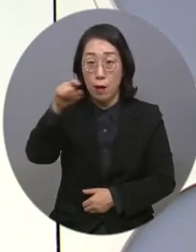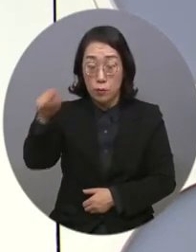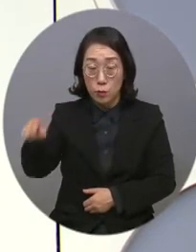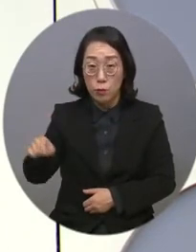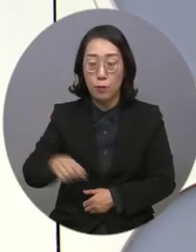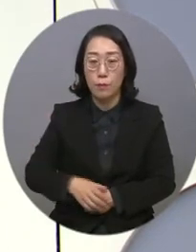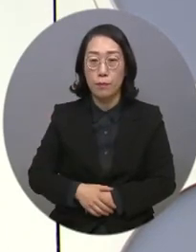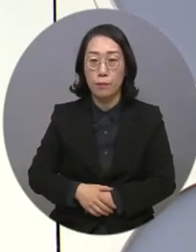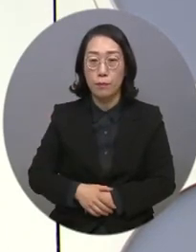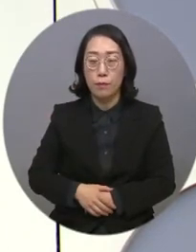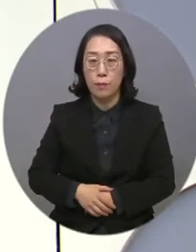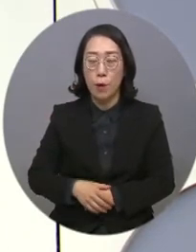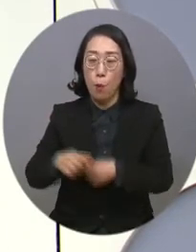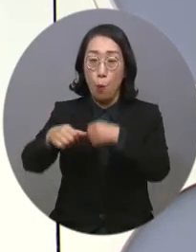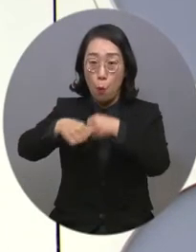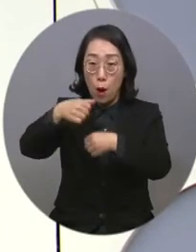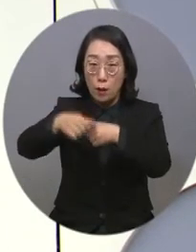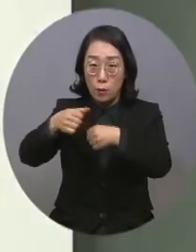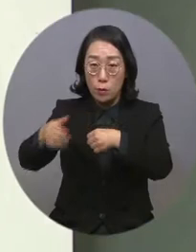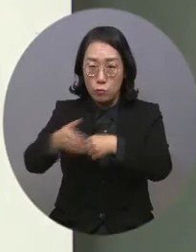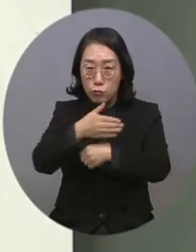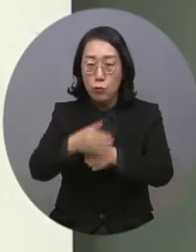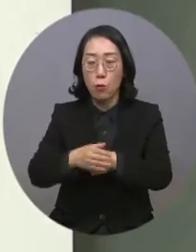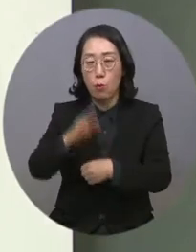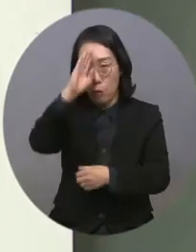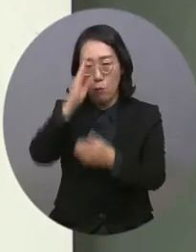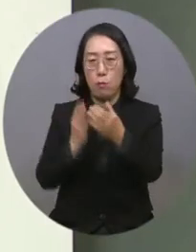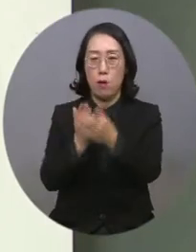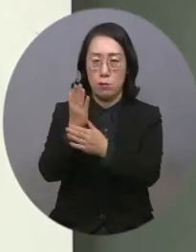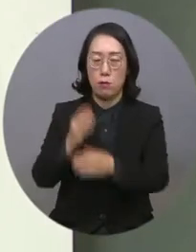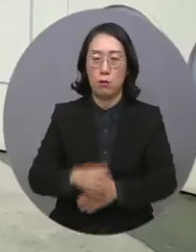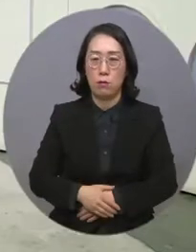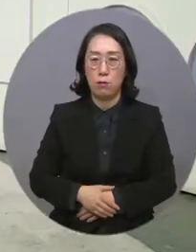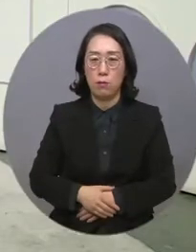때 5학년 때부터 이게 나타납니다. 아. 예,